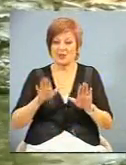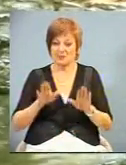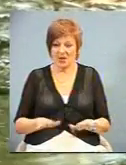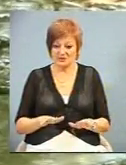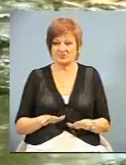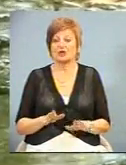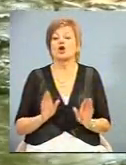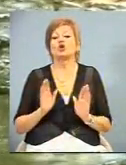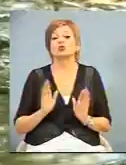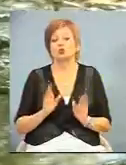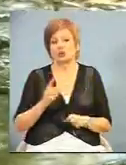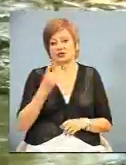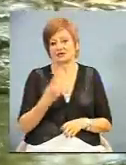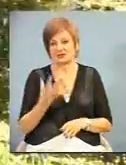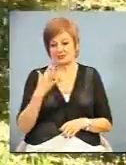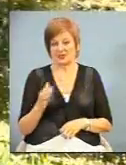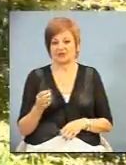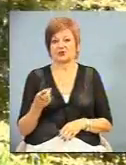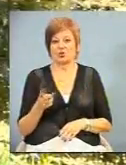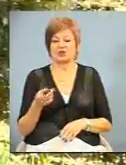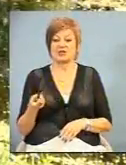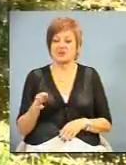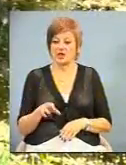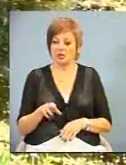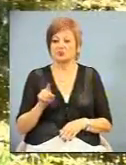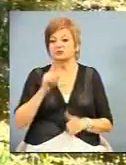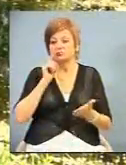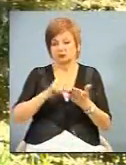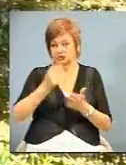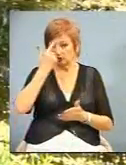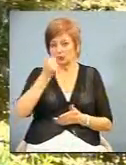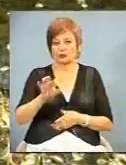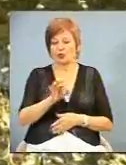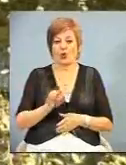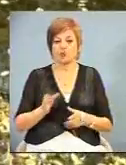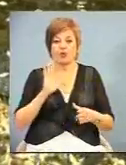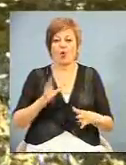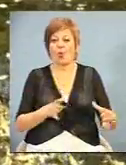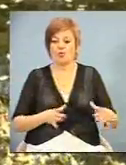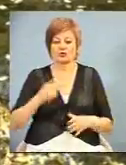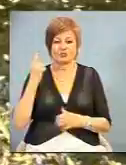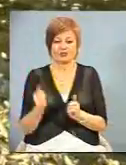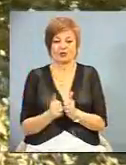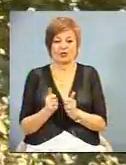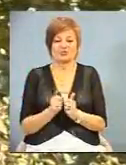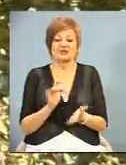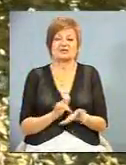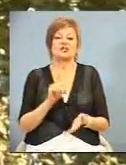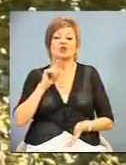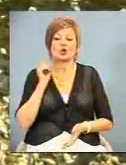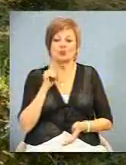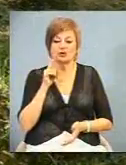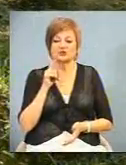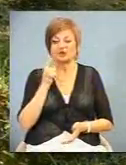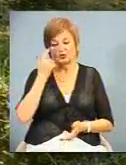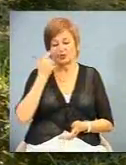співробітники спромоглися тільки 25 липня. Саме тоді і надійшов сигнал про озеро біля обласного центру молоді, заявив у свою